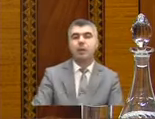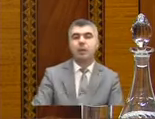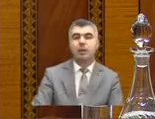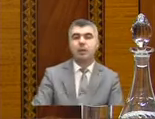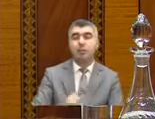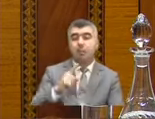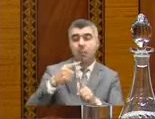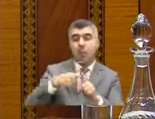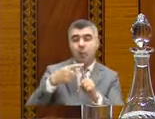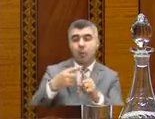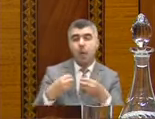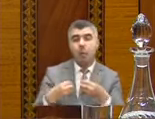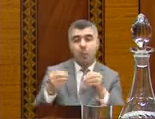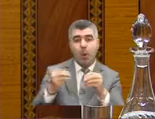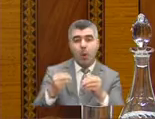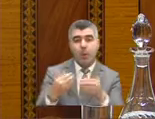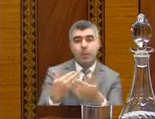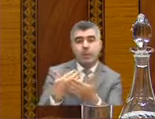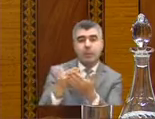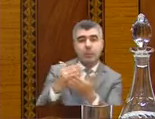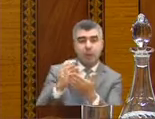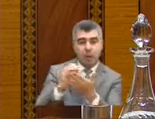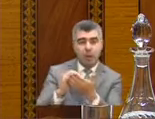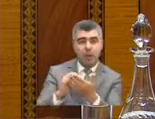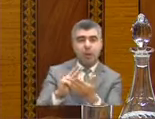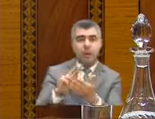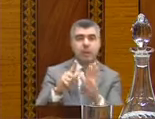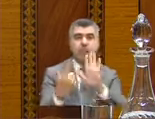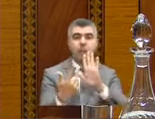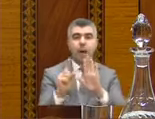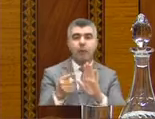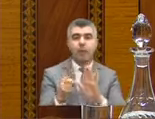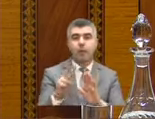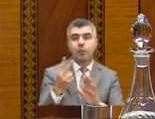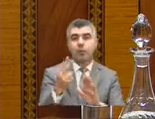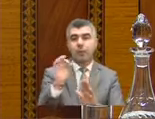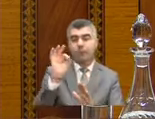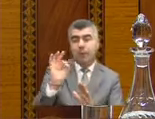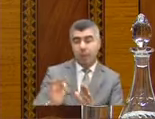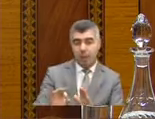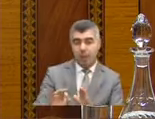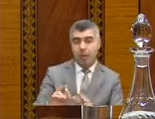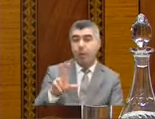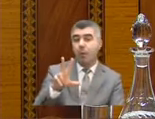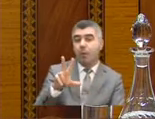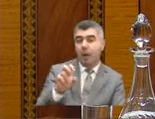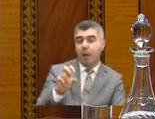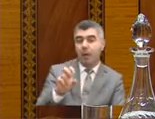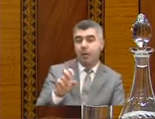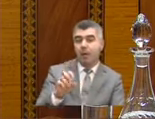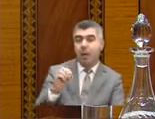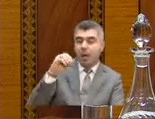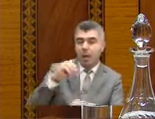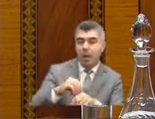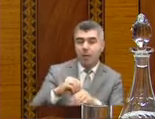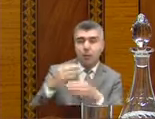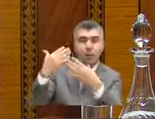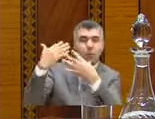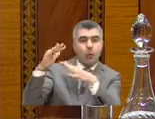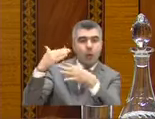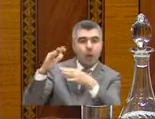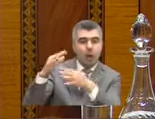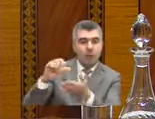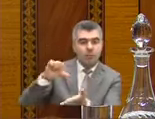إلى جانب ارتفاع مبيعات الإسمنت ب 7.2%، والتطور الملحوظ الذي يعرفه القطاع السياحي، حيث